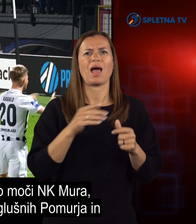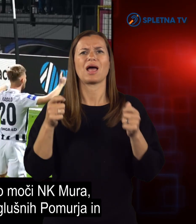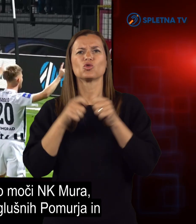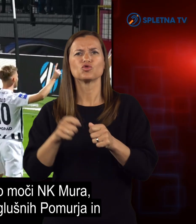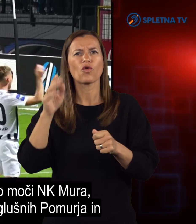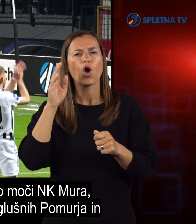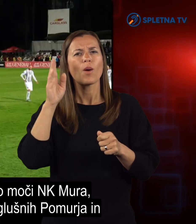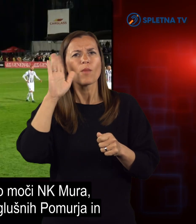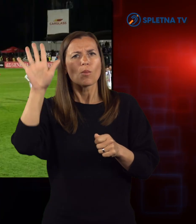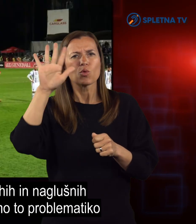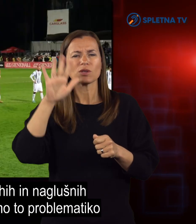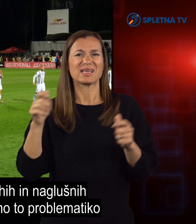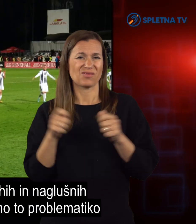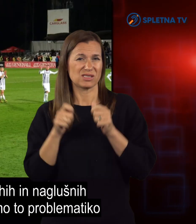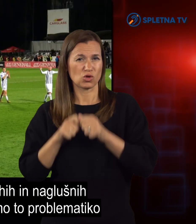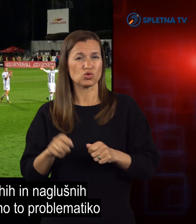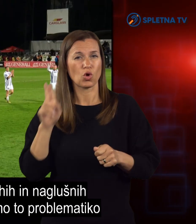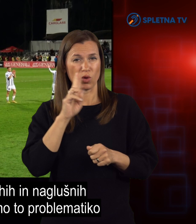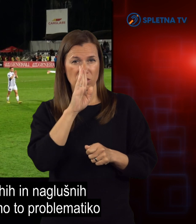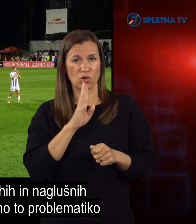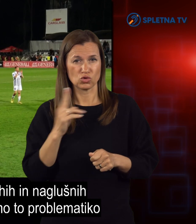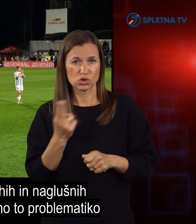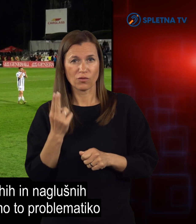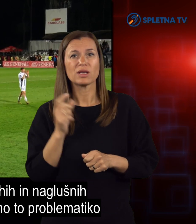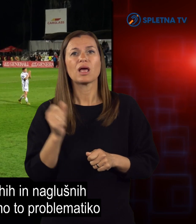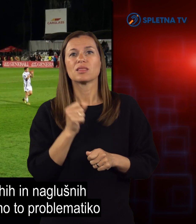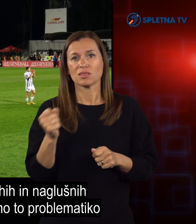Društvo gluhih in naglušnih Pomurja in Zveza gluhih in naglušnih Slovenije, da naslovimo